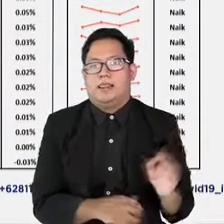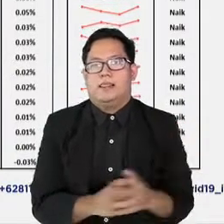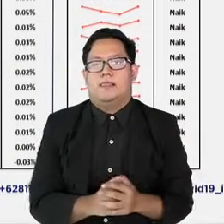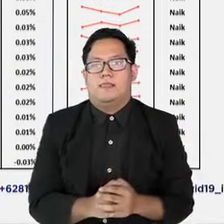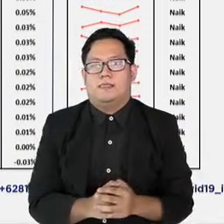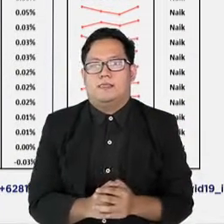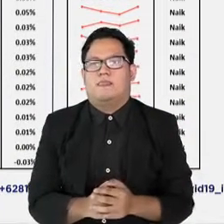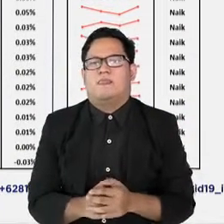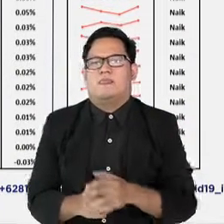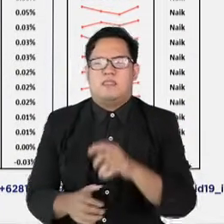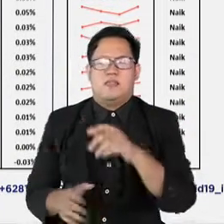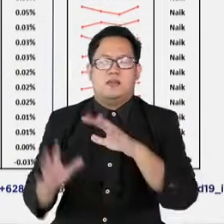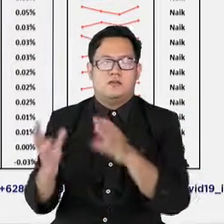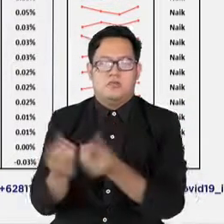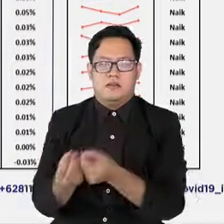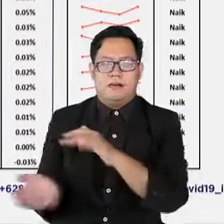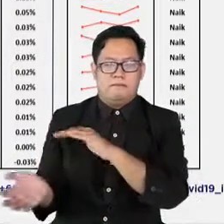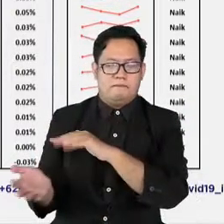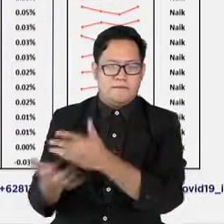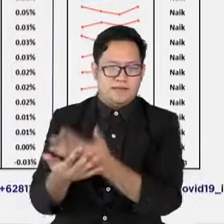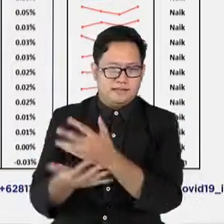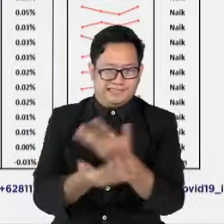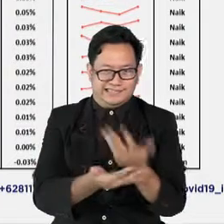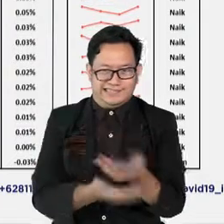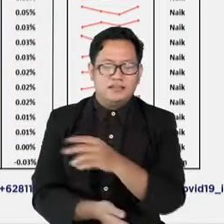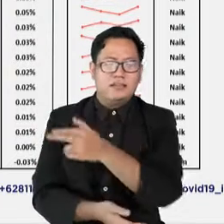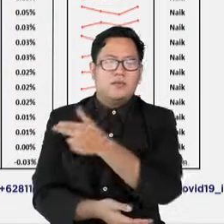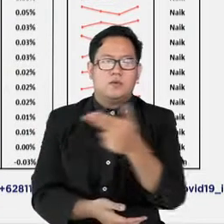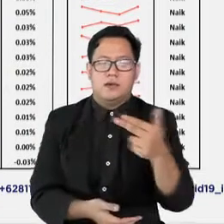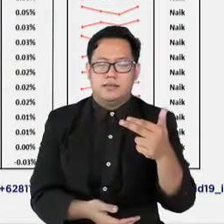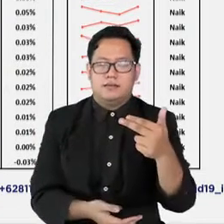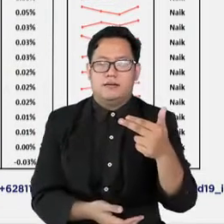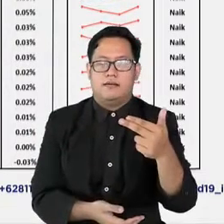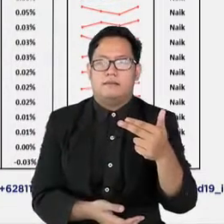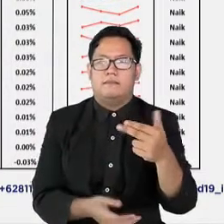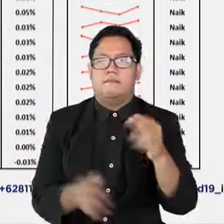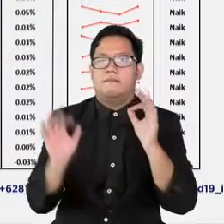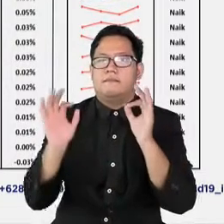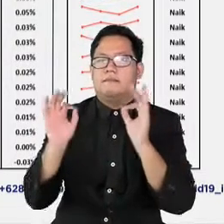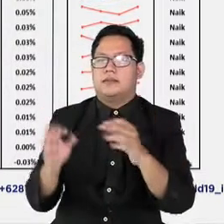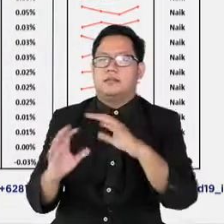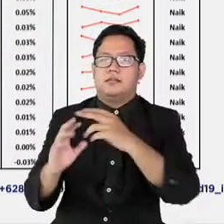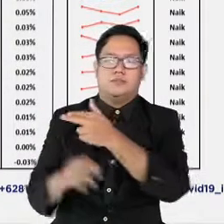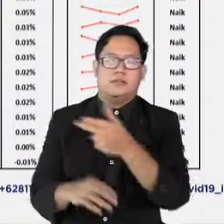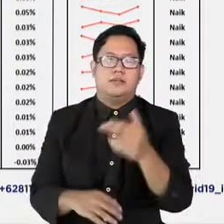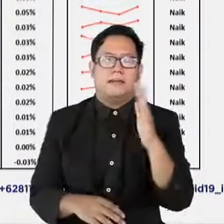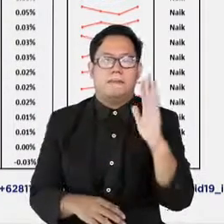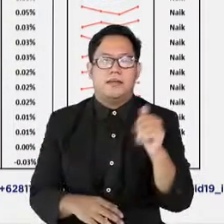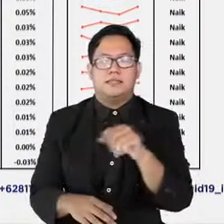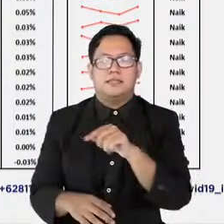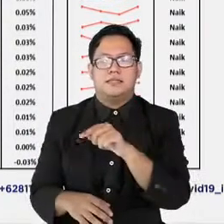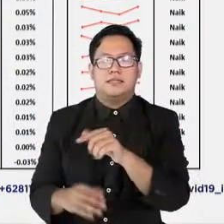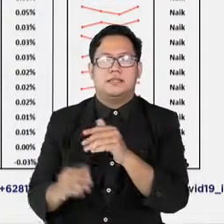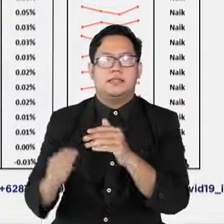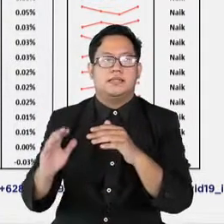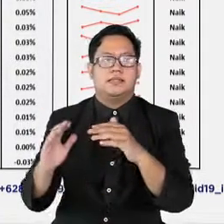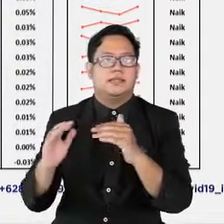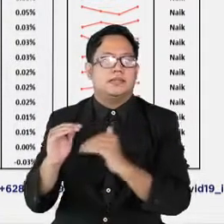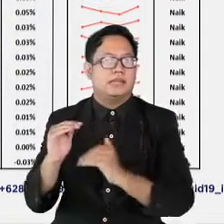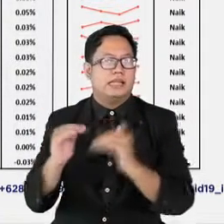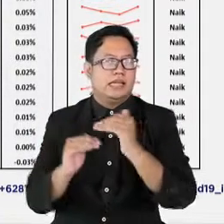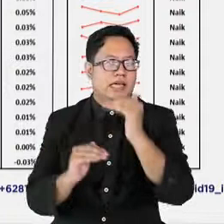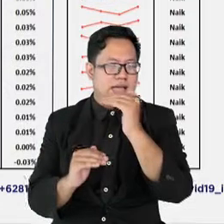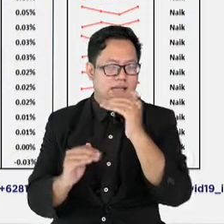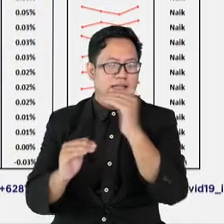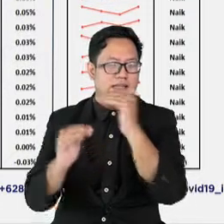penambahan kematian di Indonesia menyebabkan saat Indonesia menurut menduduki peringkat ke-9 kematian kumulatif